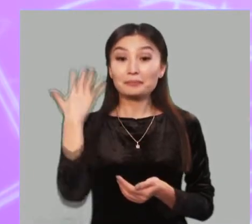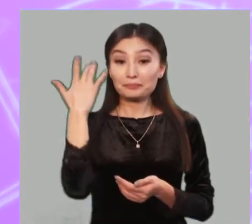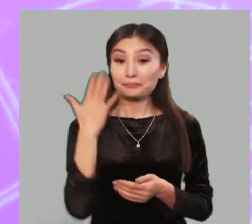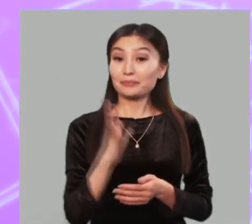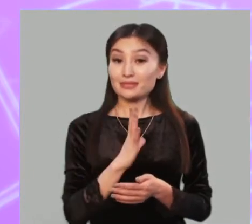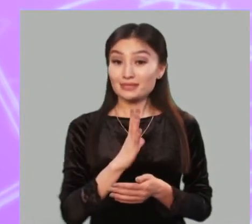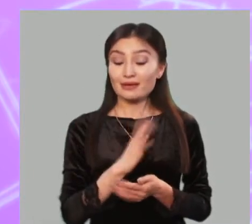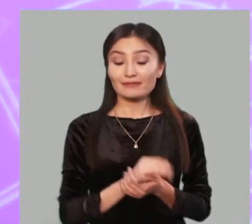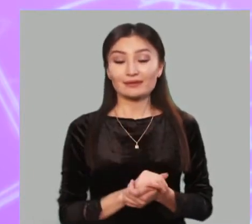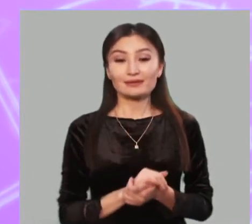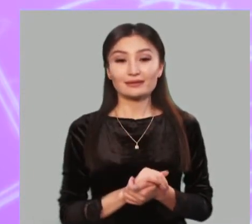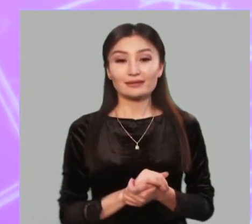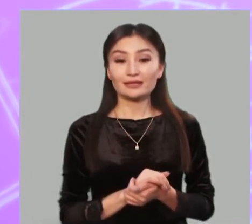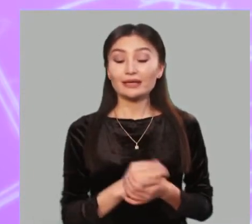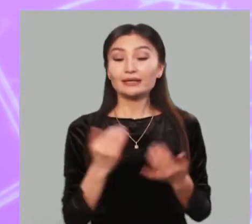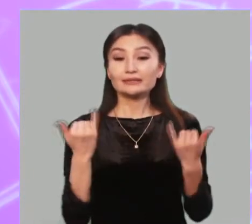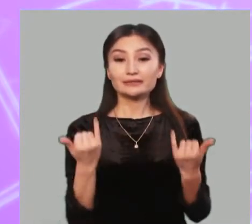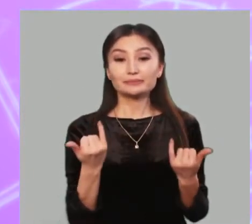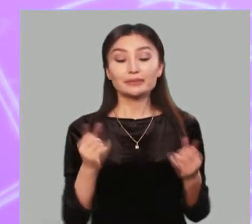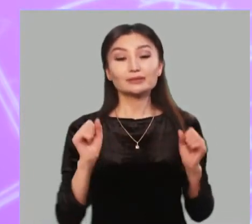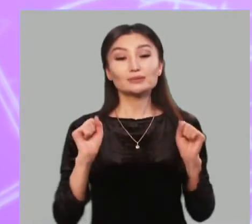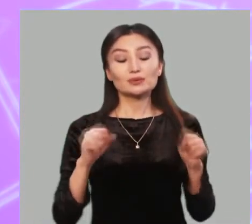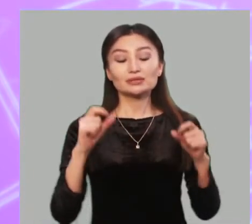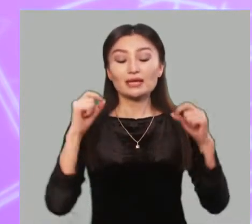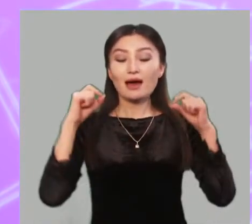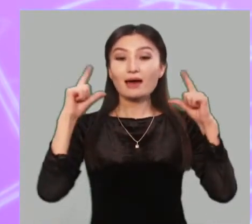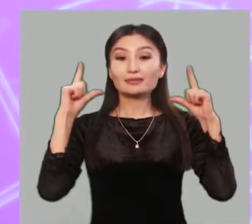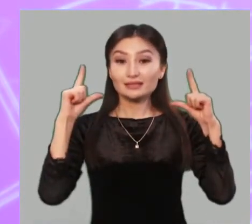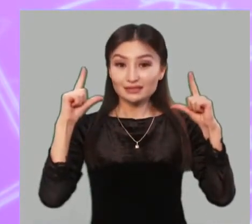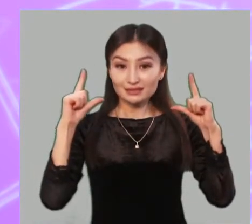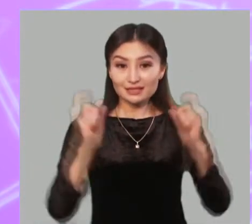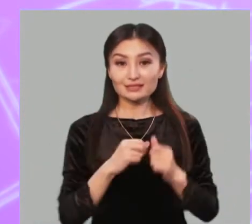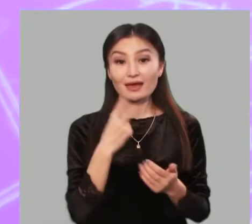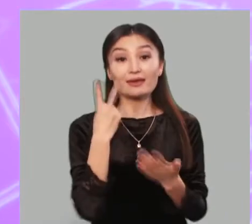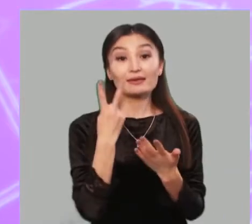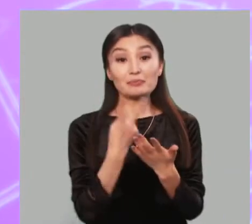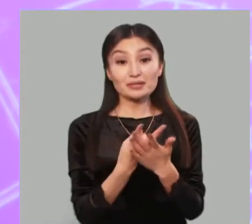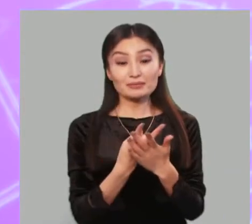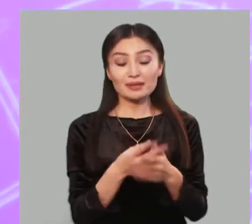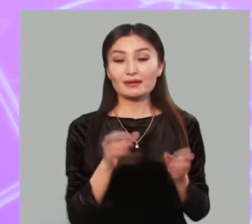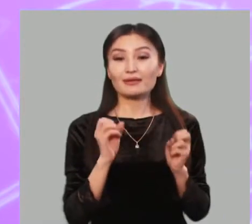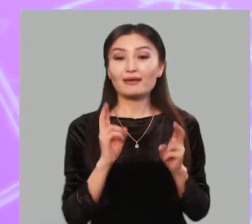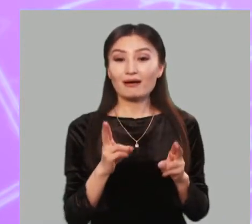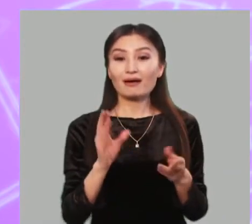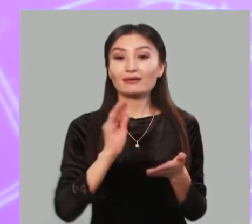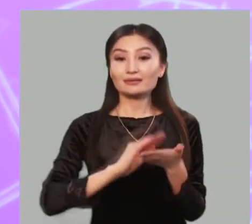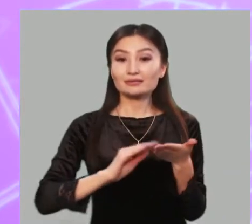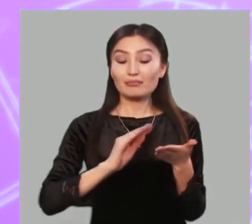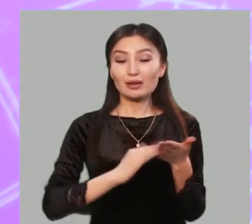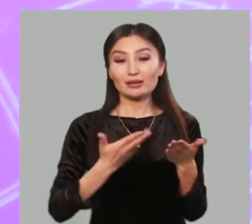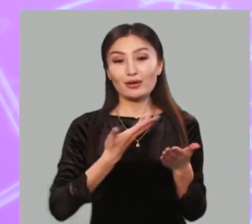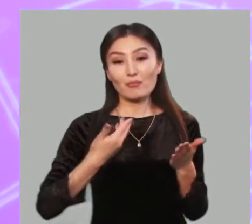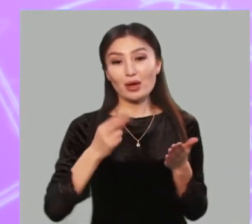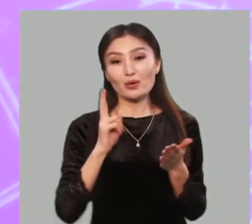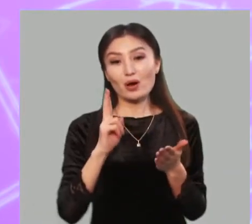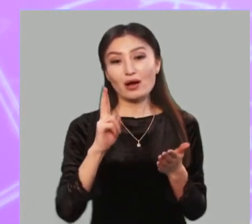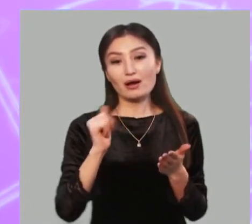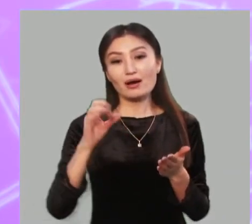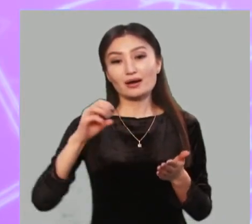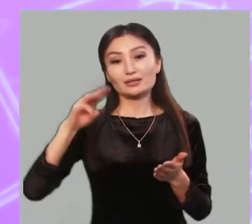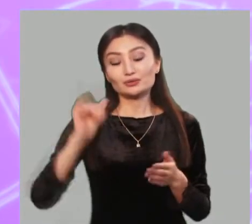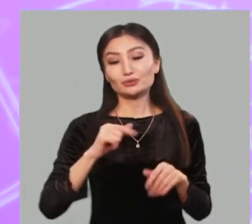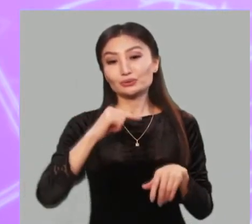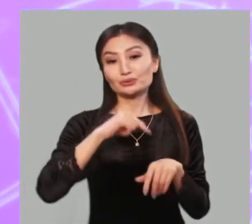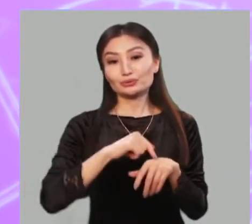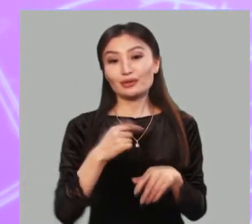Представили? Теперь можете открыть глаза и посмотреть, как я заполню мою карту чувств.